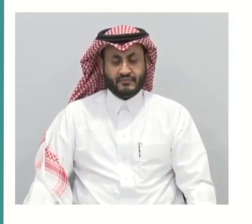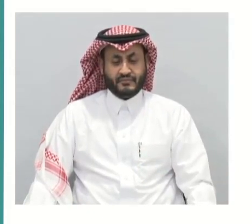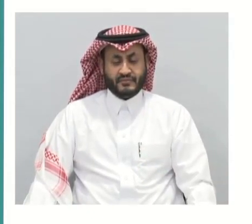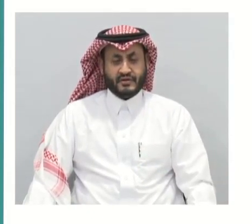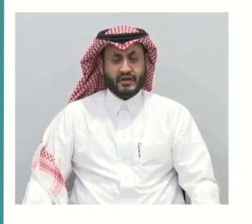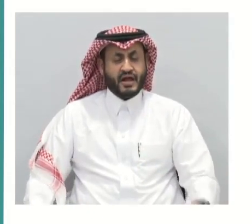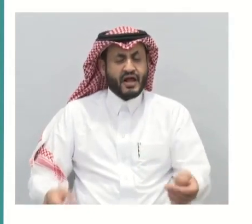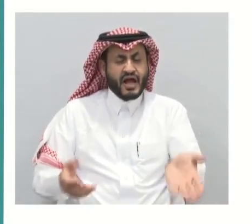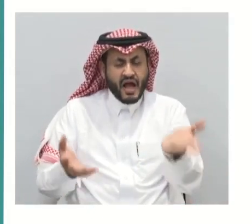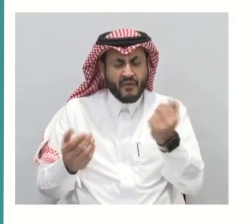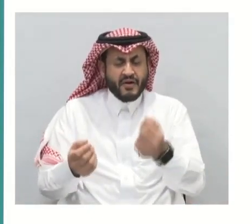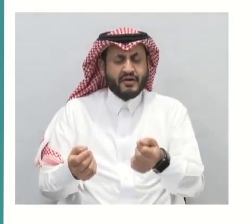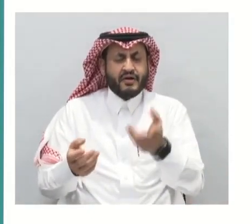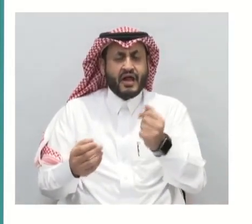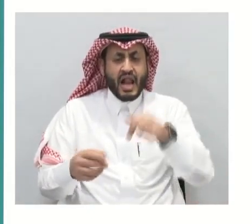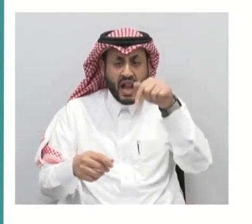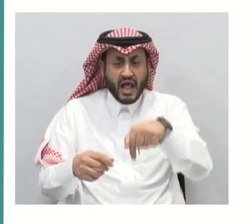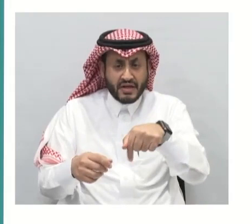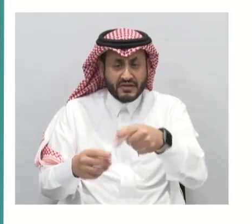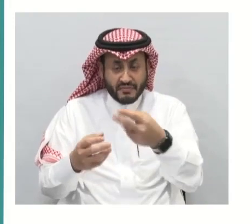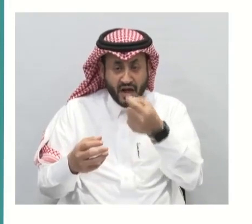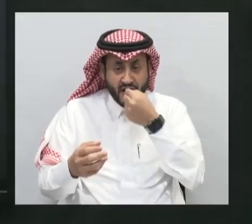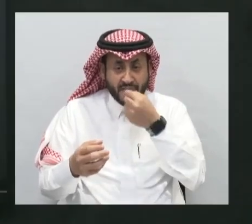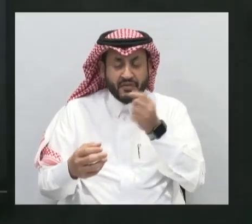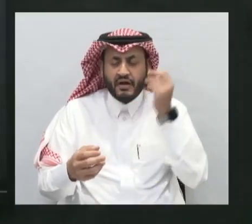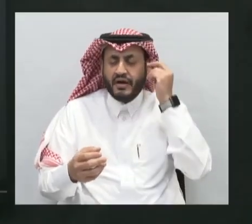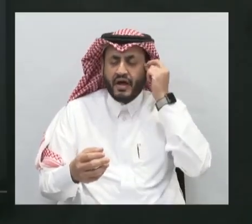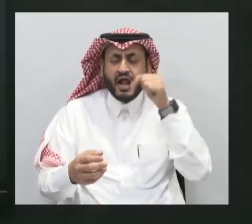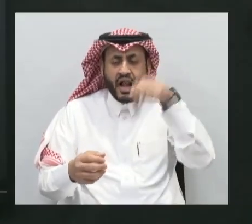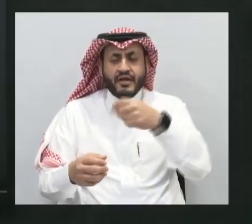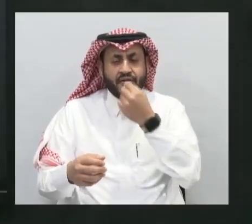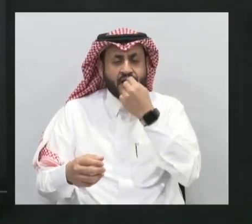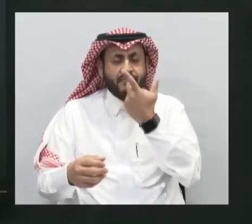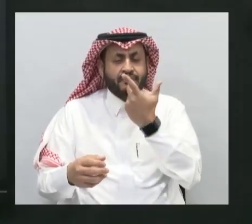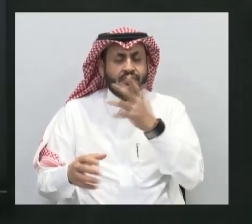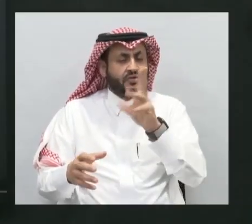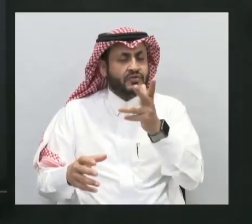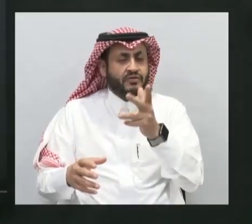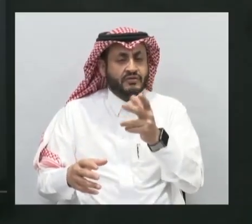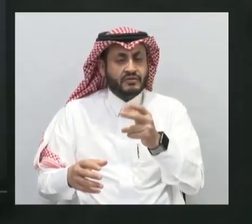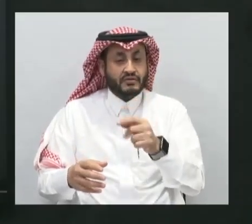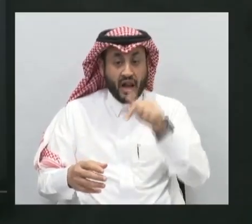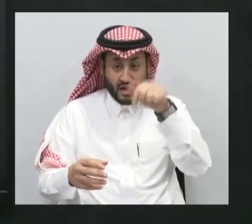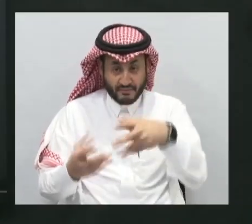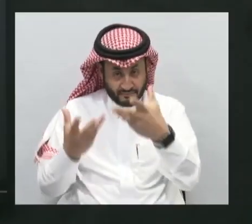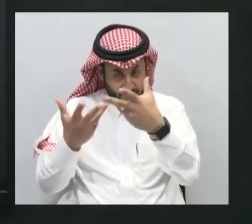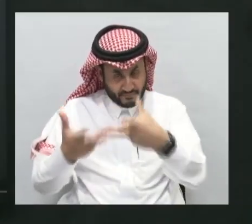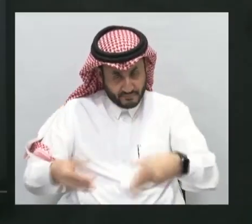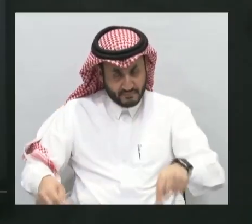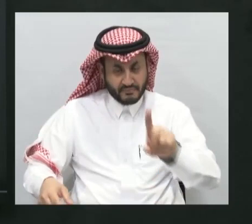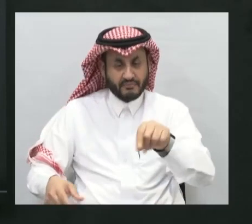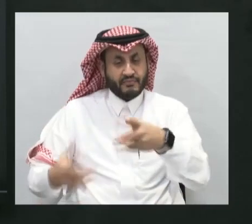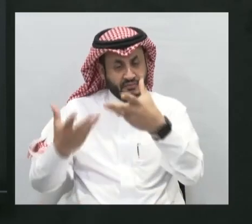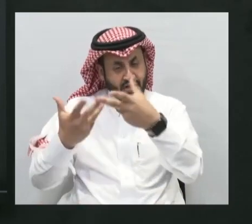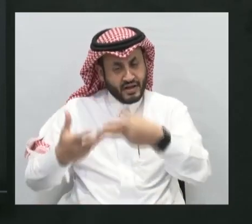للطعام قبل ان نتذوقه حتى نستطيع تذوقه معرفه طعمه لابد ان